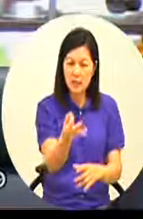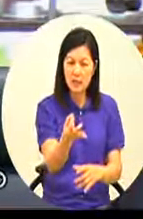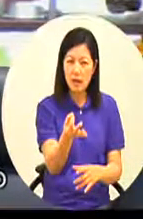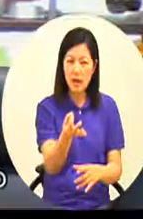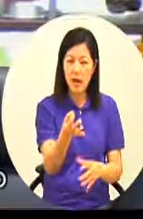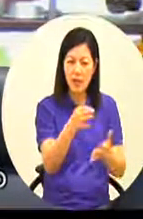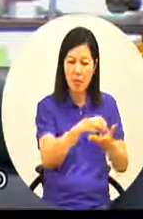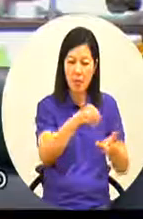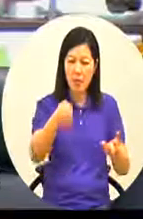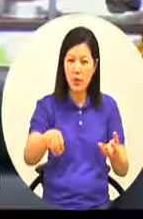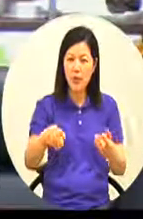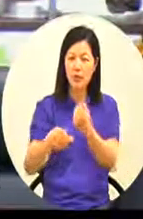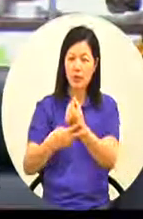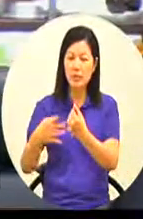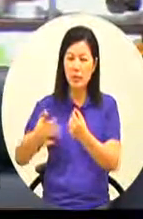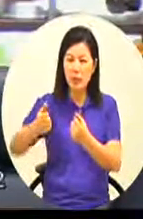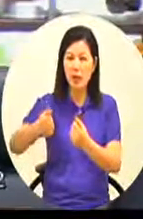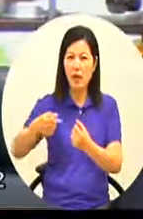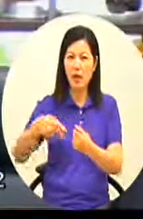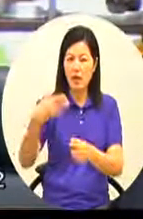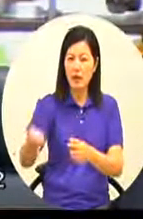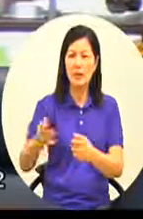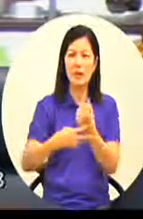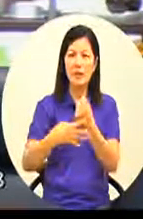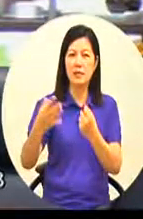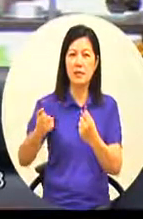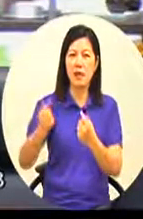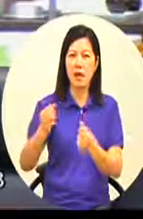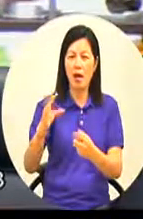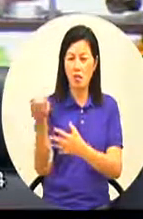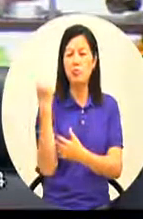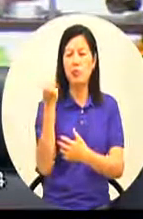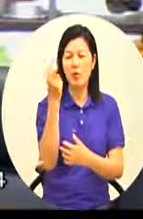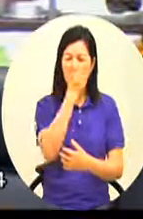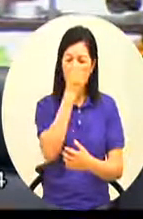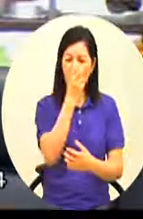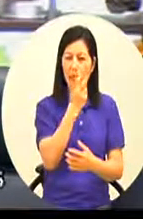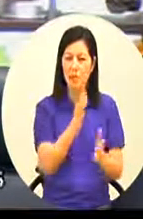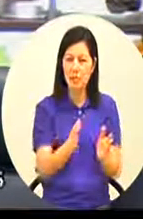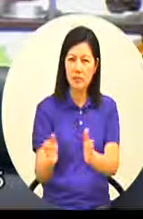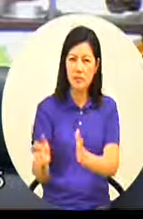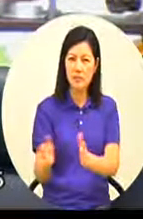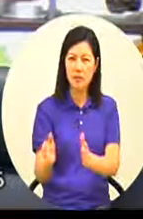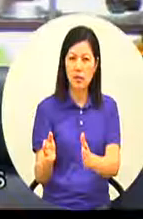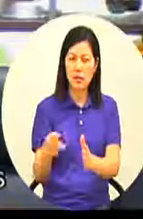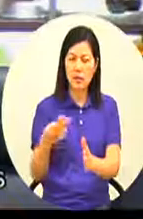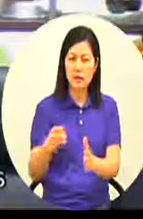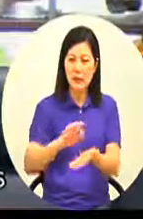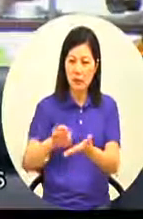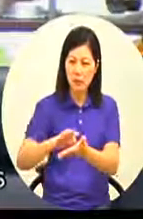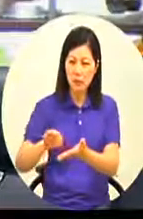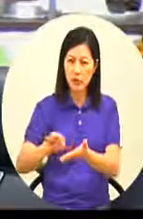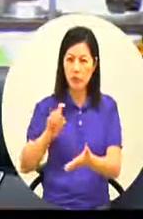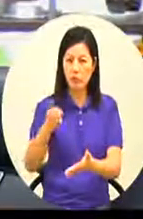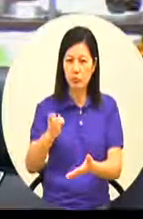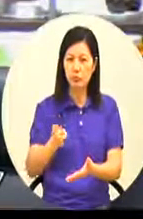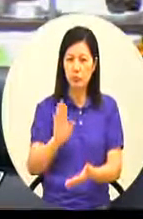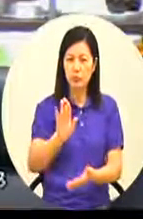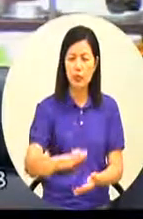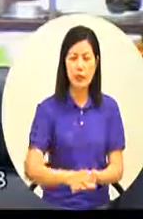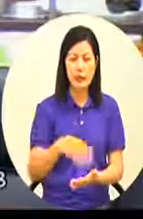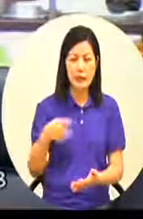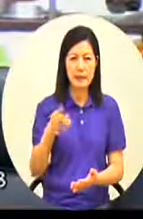到里长那边，就让里长来全权的来动用这个10万块。但是有的